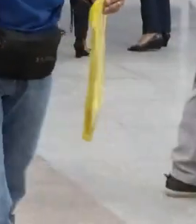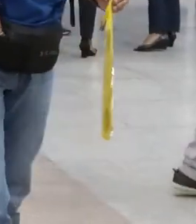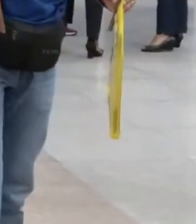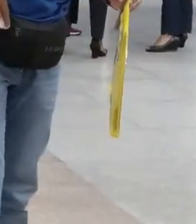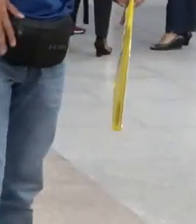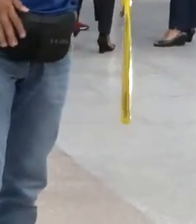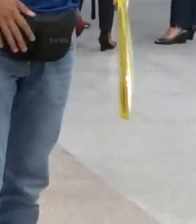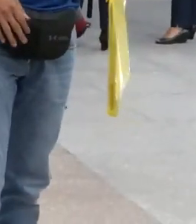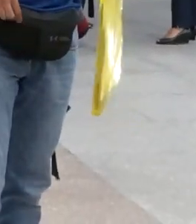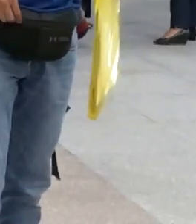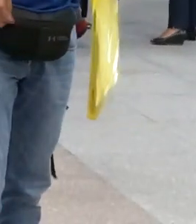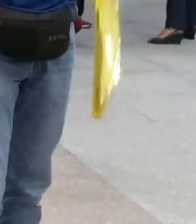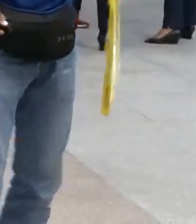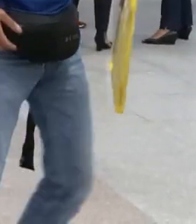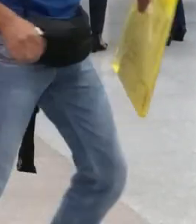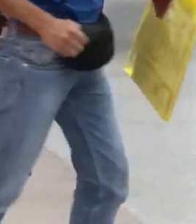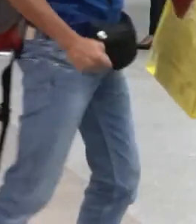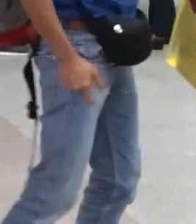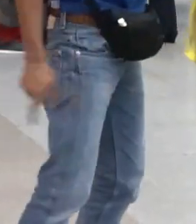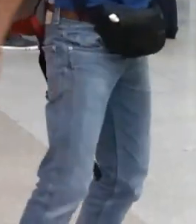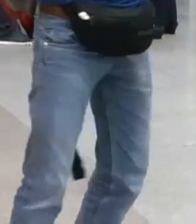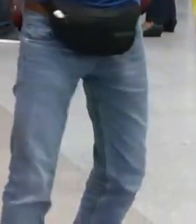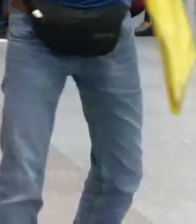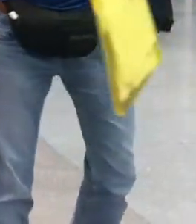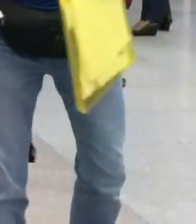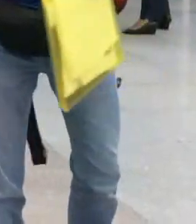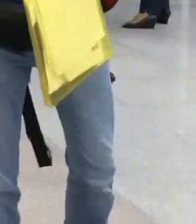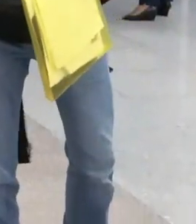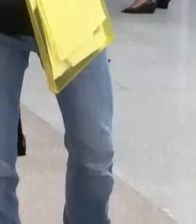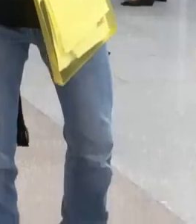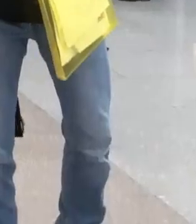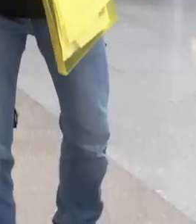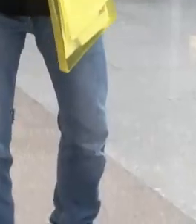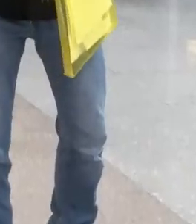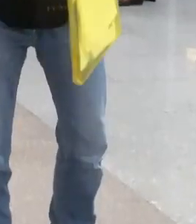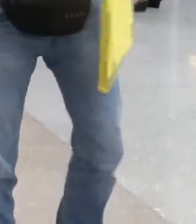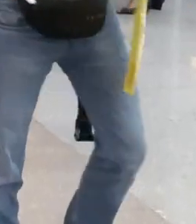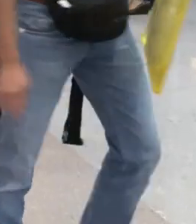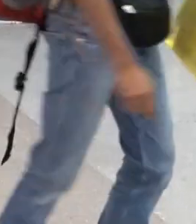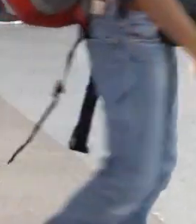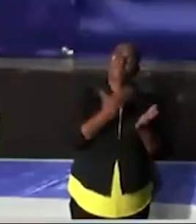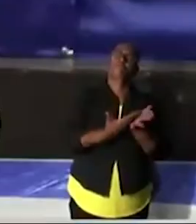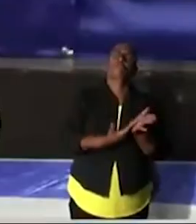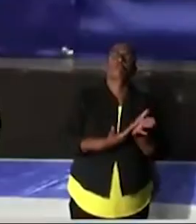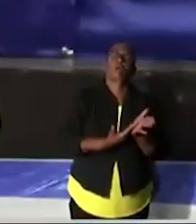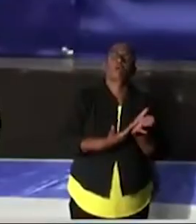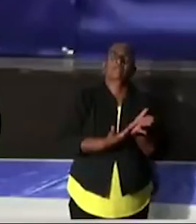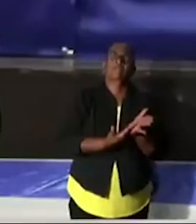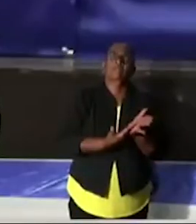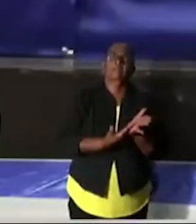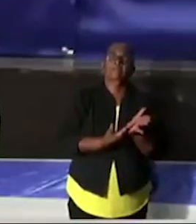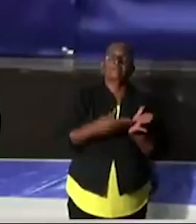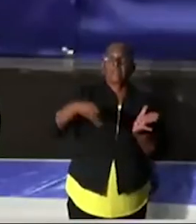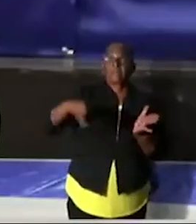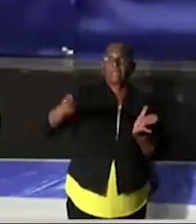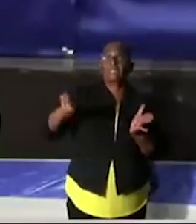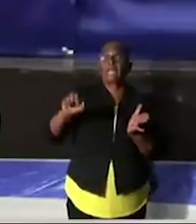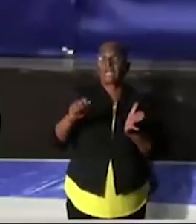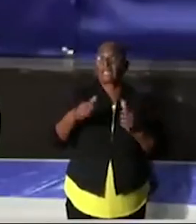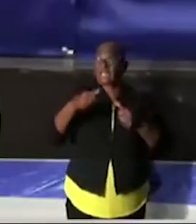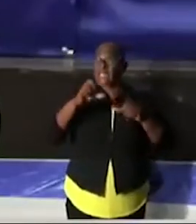Suriname en we gaan vluchten toestaan naar Suriname onder voorwaarden. De PCR-test,